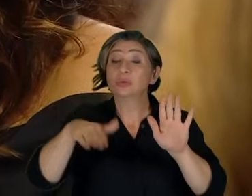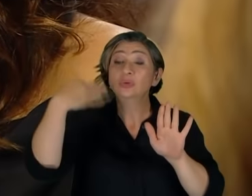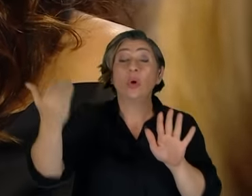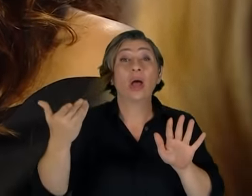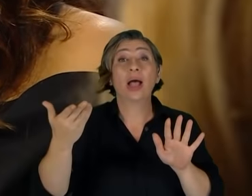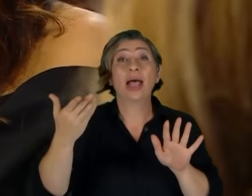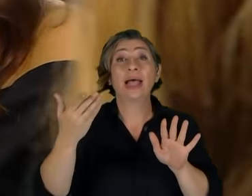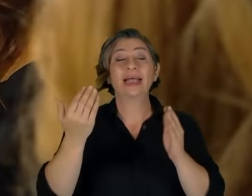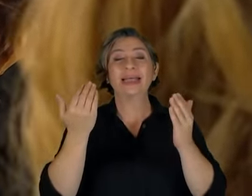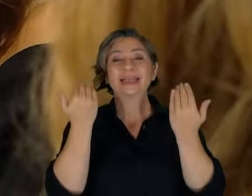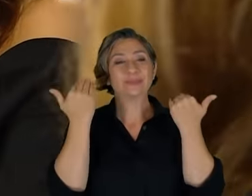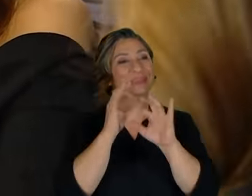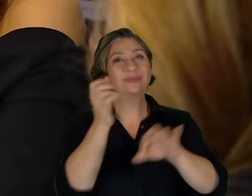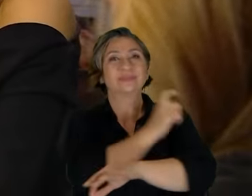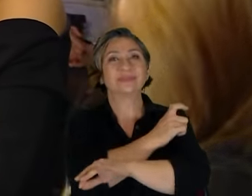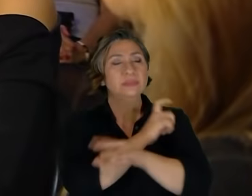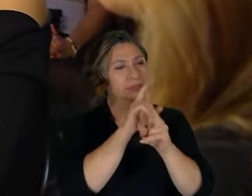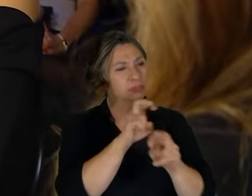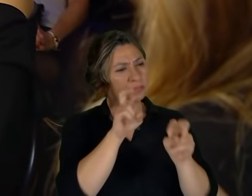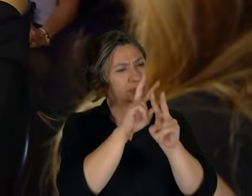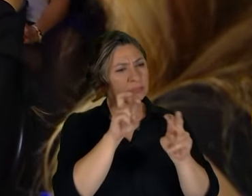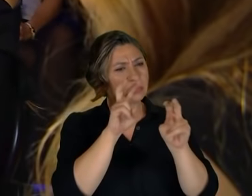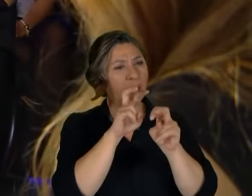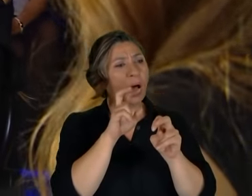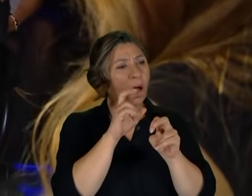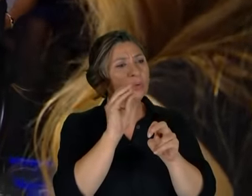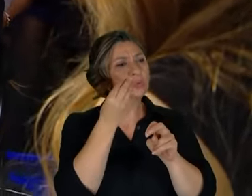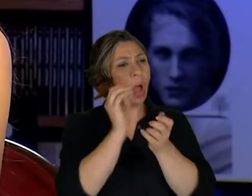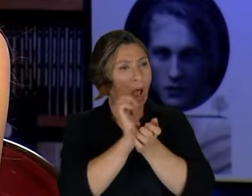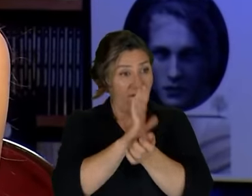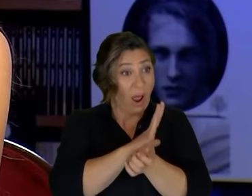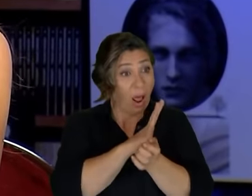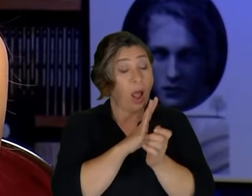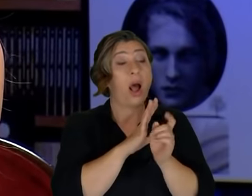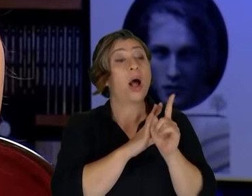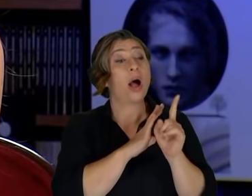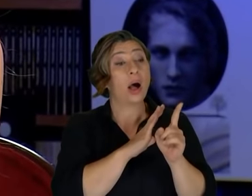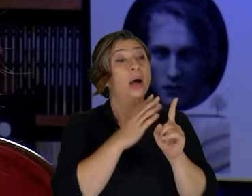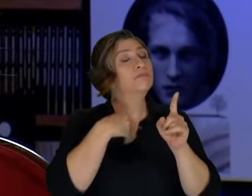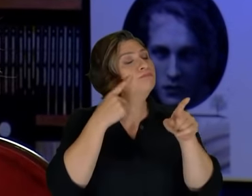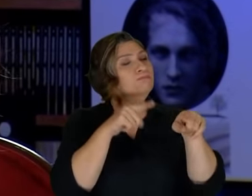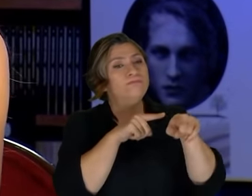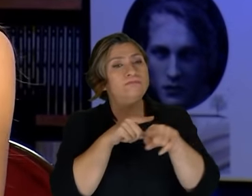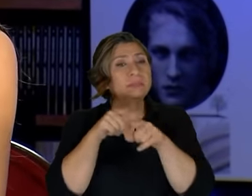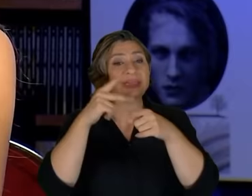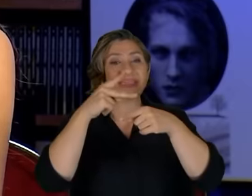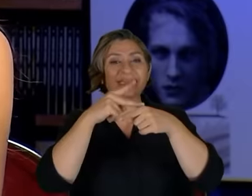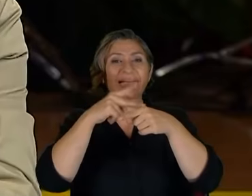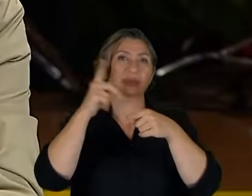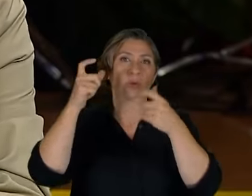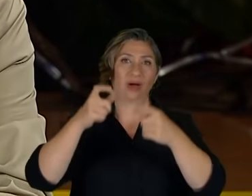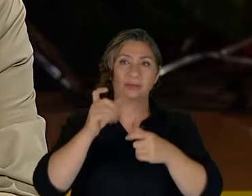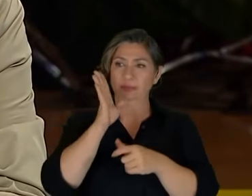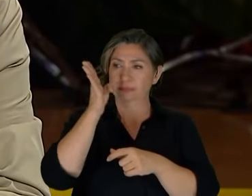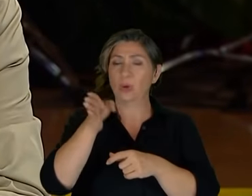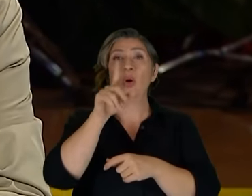da yetimhanede araştırmalar yaptıkça da çocukların aslında aileleri olduğunu fark ettim. İzlerini sürerek Zanzibar'a gittim.